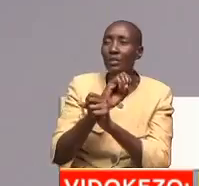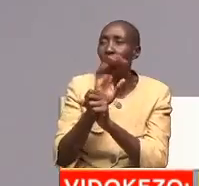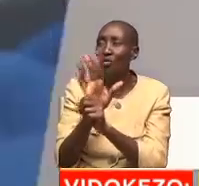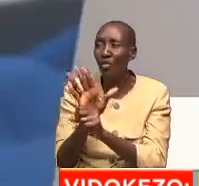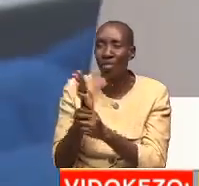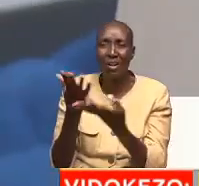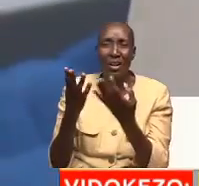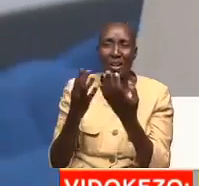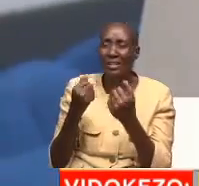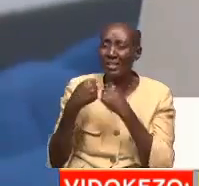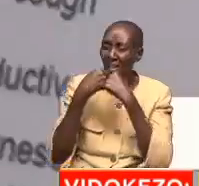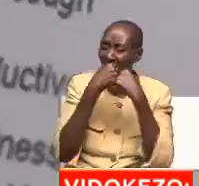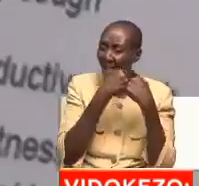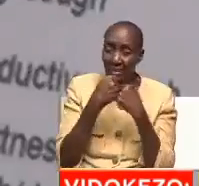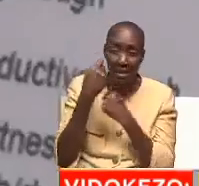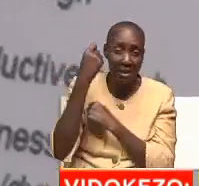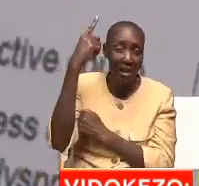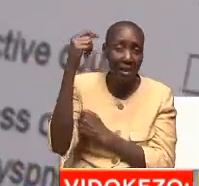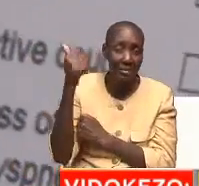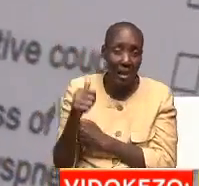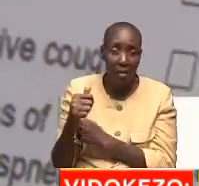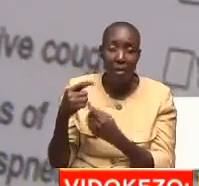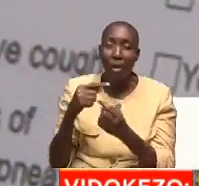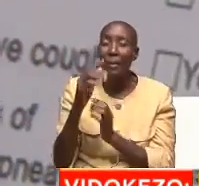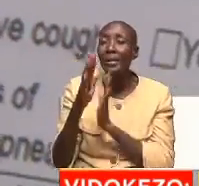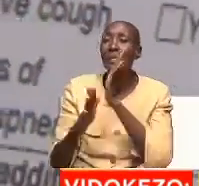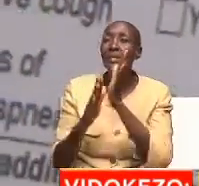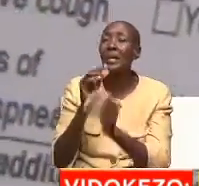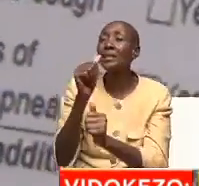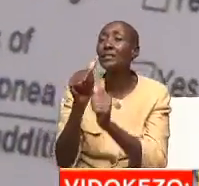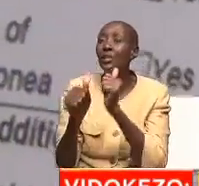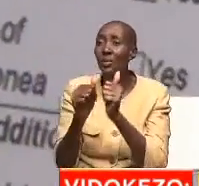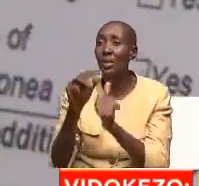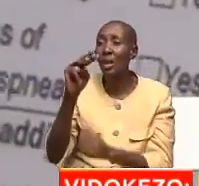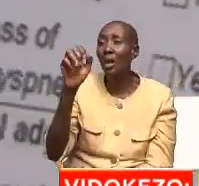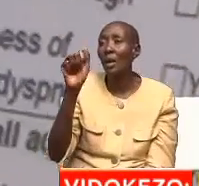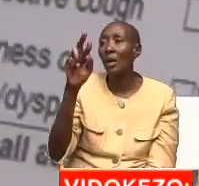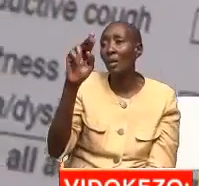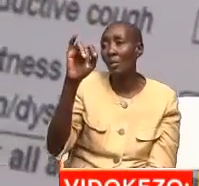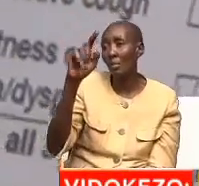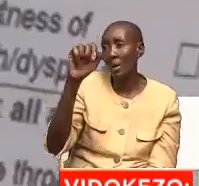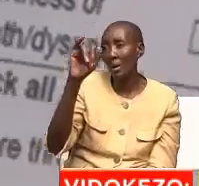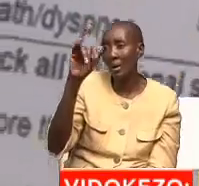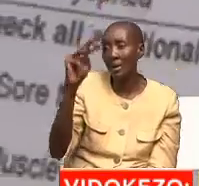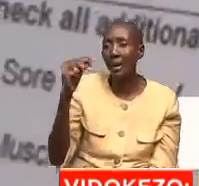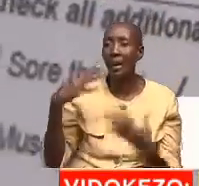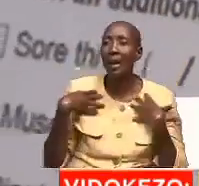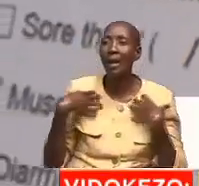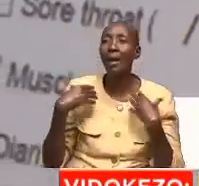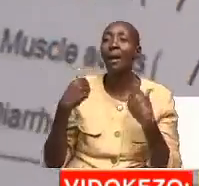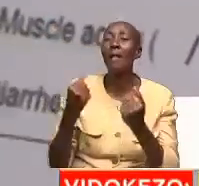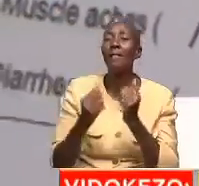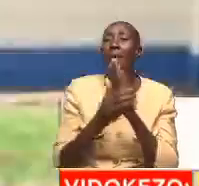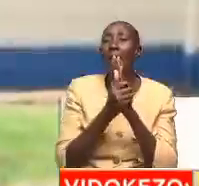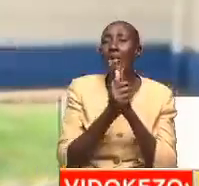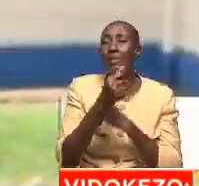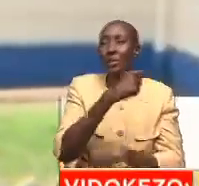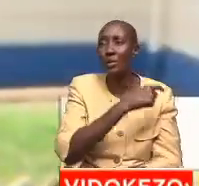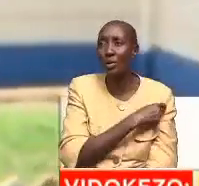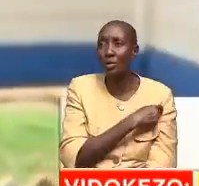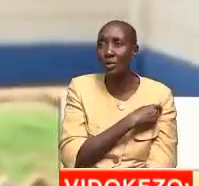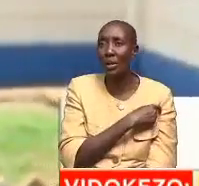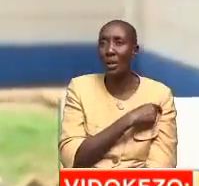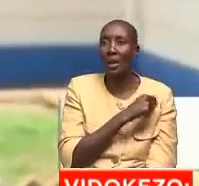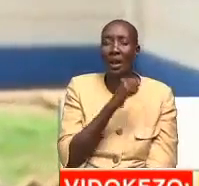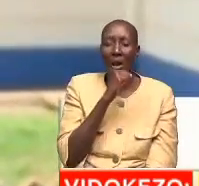inasalia kizungumkuti. Je, dalili hizo ni zipi? Martin Wafula ni mtaalamu wa afya hospitalini humo. Prolonged cough for more